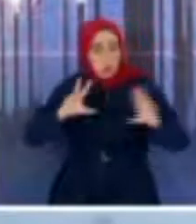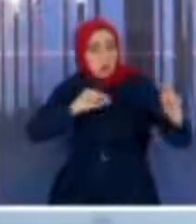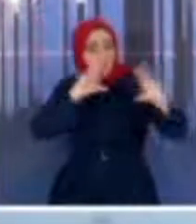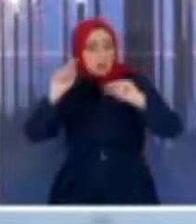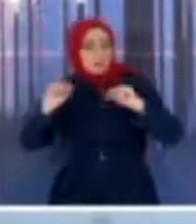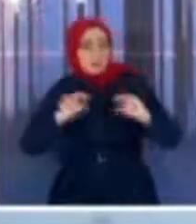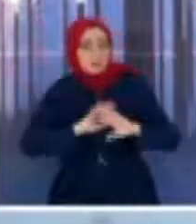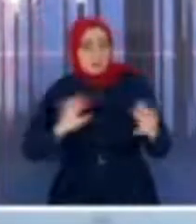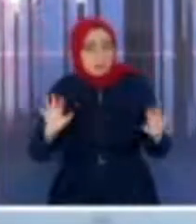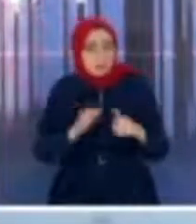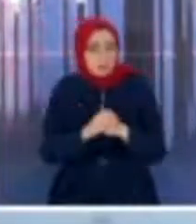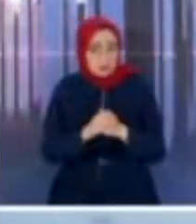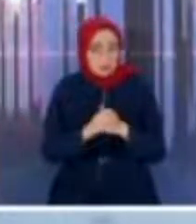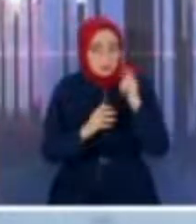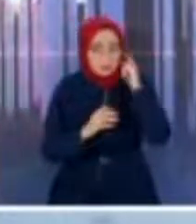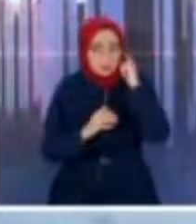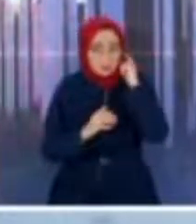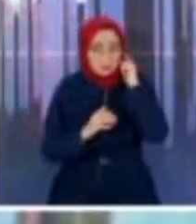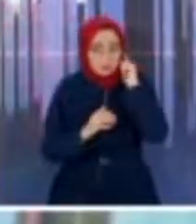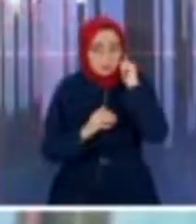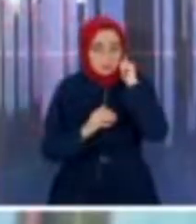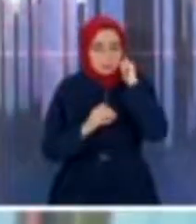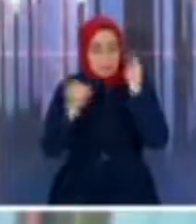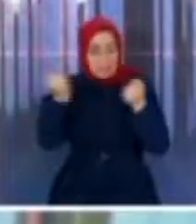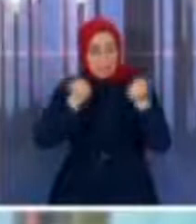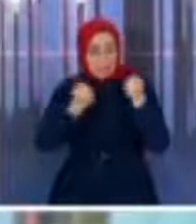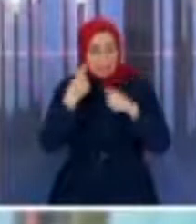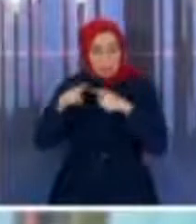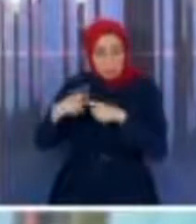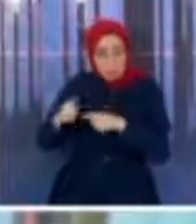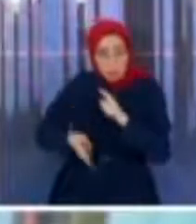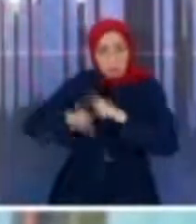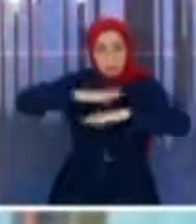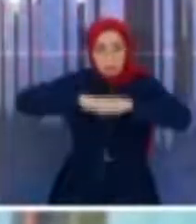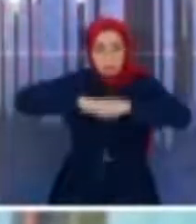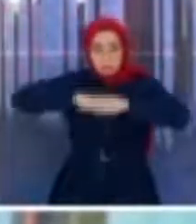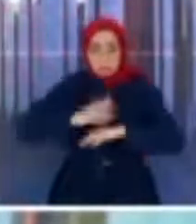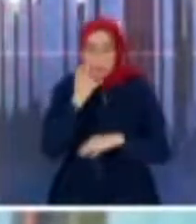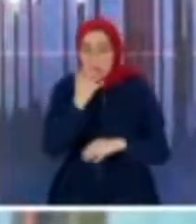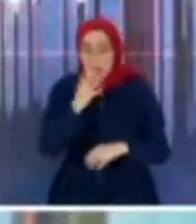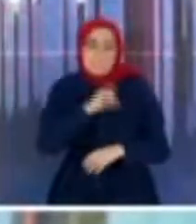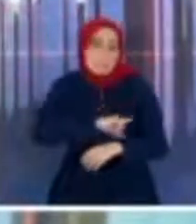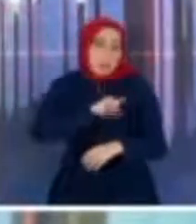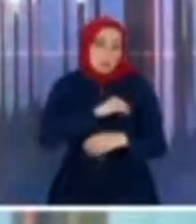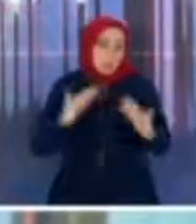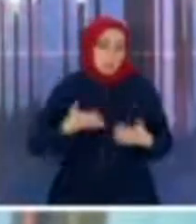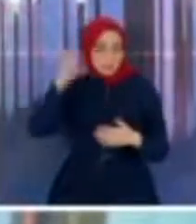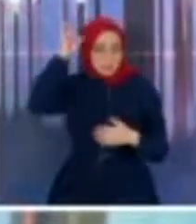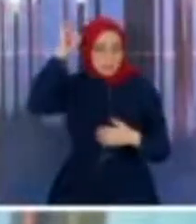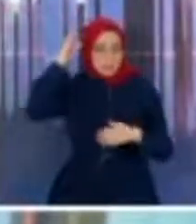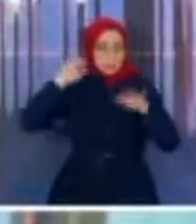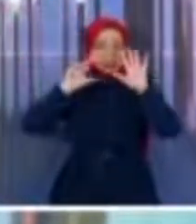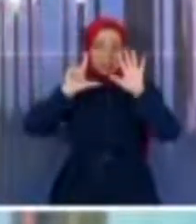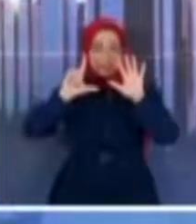بالعكس نظرا لكثافة السيارات في المناطق الحضرية نجم يكون أكثر. اليوم للأسف في تونس فما